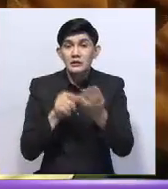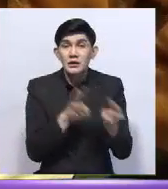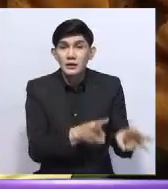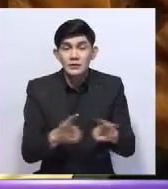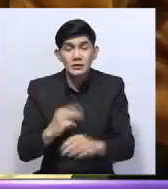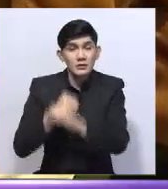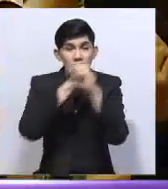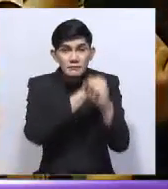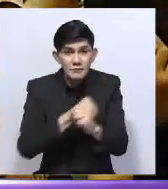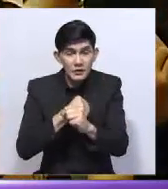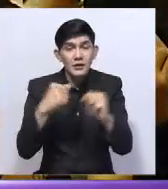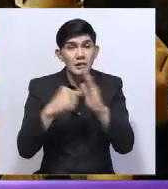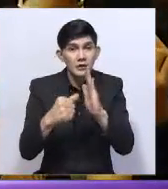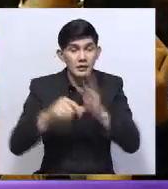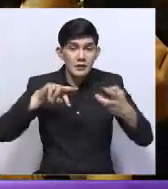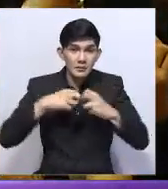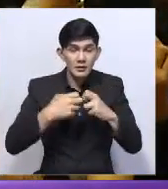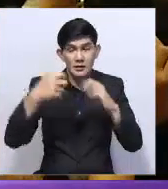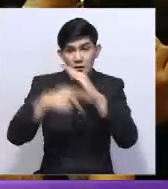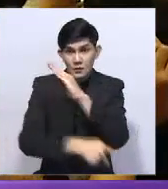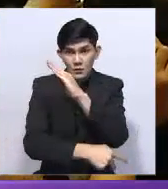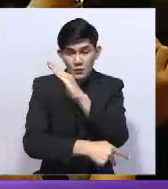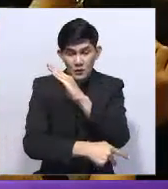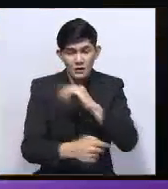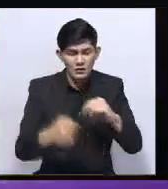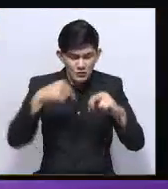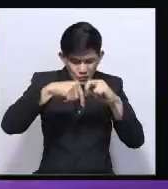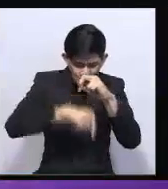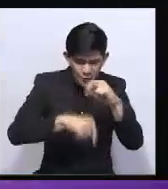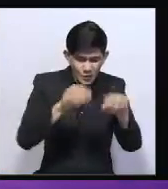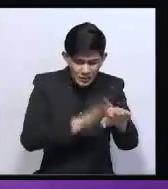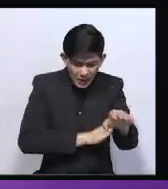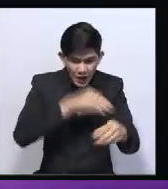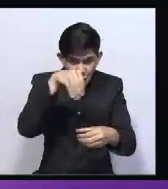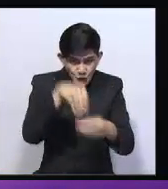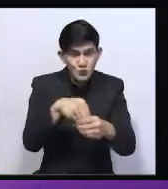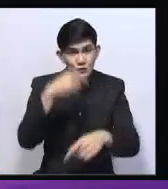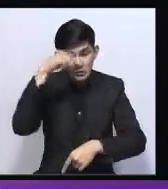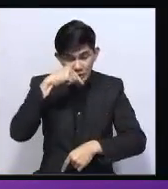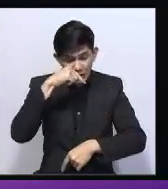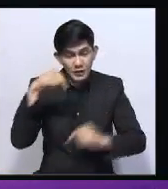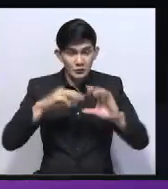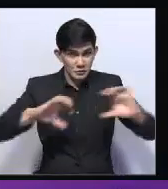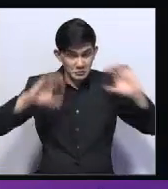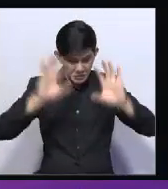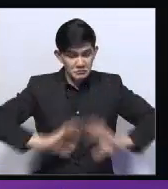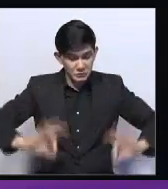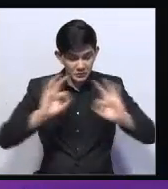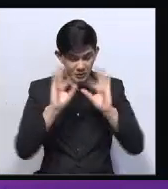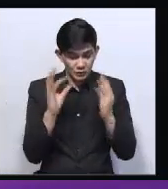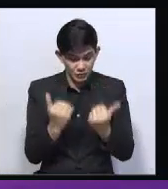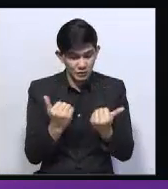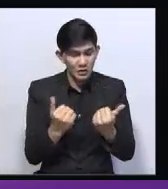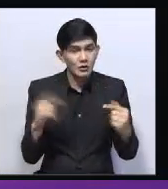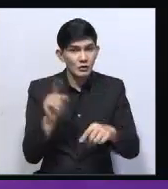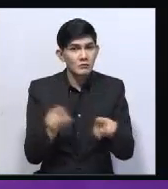าตรการในการป้องกันและแก้ไขปัญหาคอร์รัปชันที่ฝังรากลึกในสังคมไทยโดยเฉพาะในภาครัฐที่เริ่มจาก